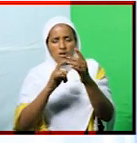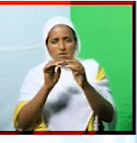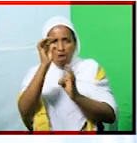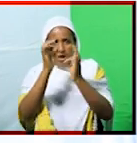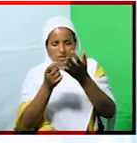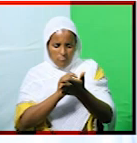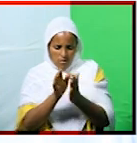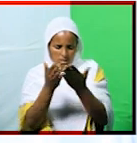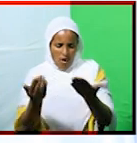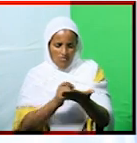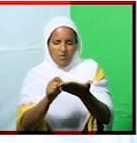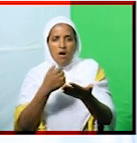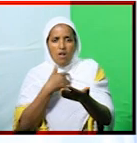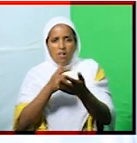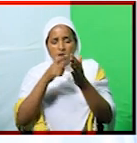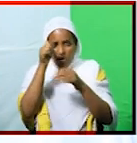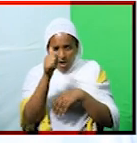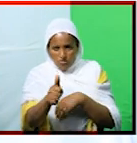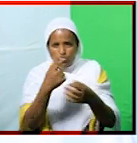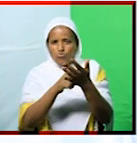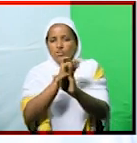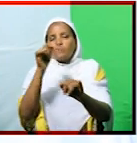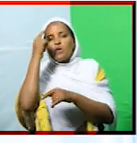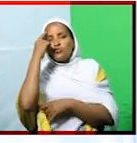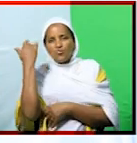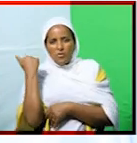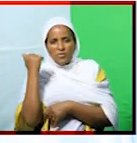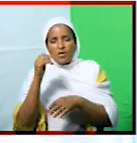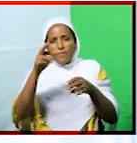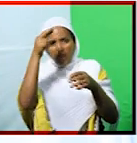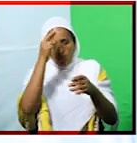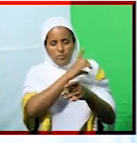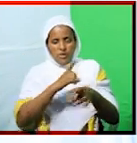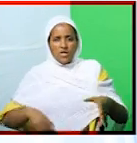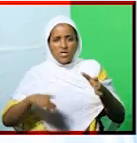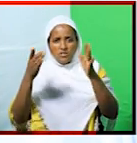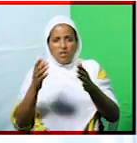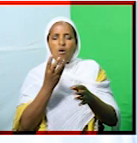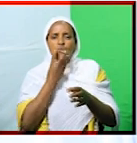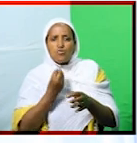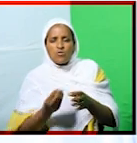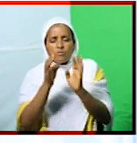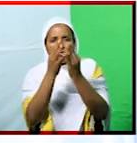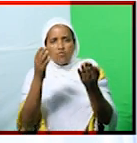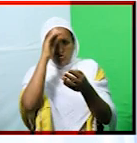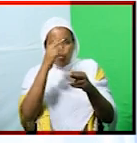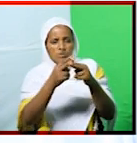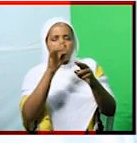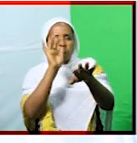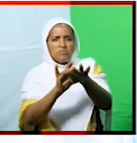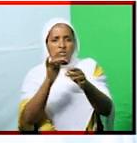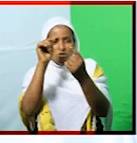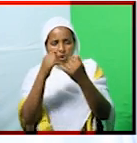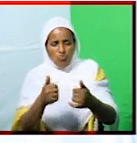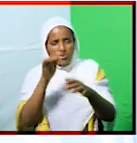ጸሐፍት ይጽፋሉ። ራሳቸውንም እንደዛ ያስቡ ነበረ። ምክንያቱም ክርስቲያኖቹን አይሁዶኖቹንም የመጽሐፉ ሰዎች እያሉ ይጠቅሱ ነበረ፣ እስካሁንም